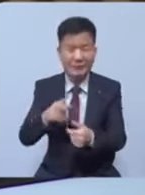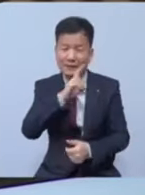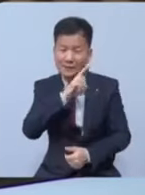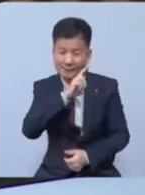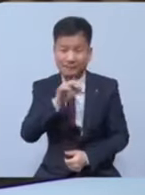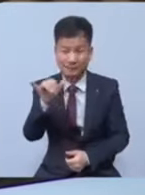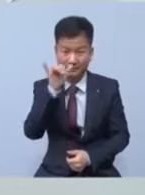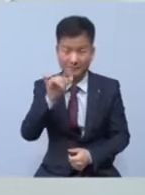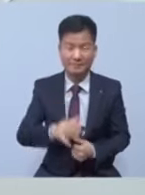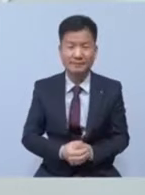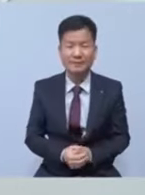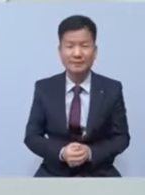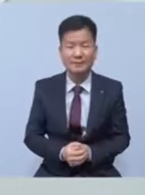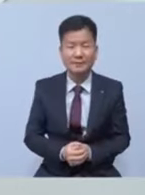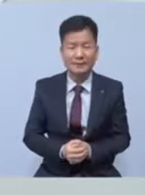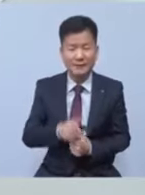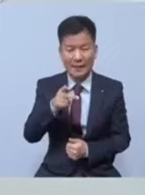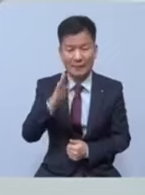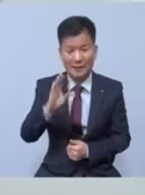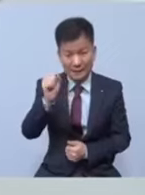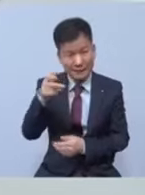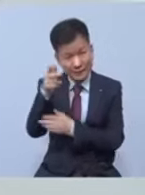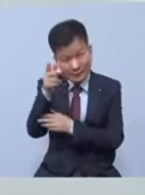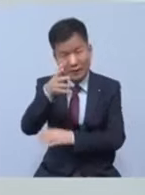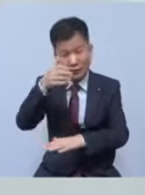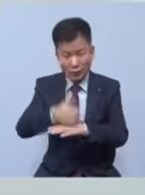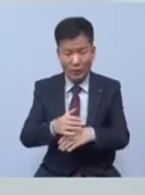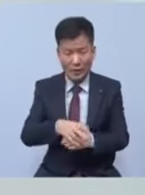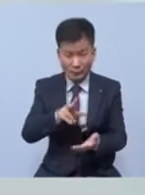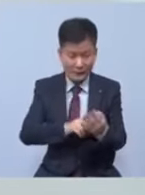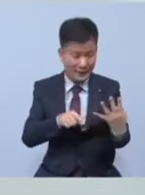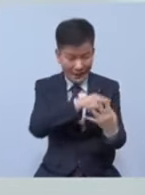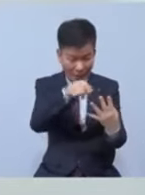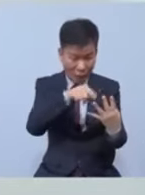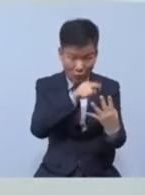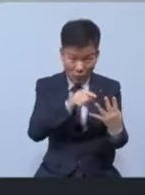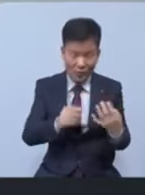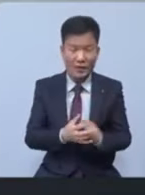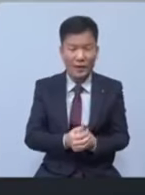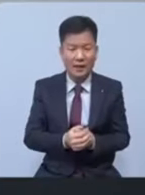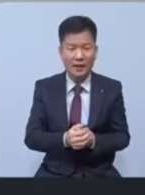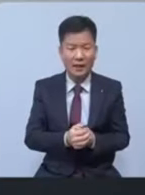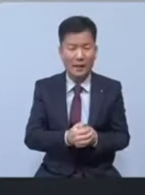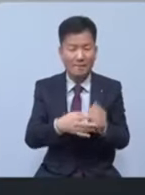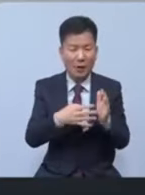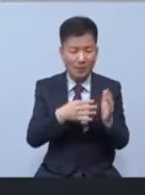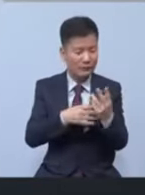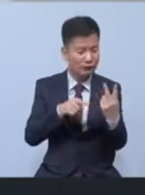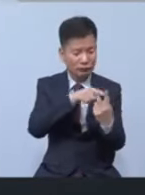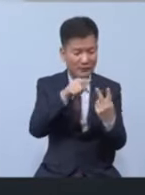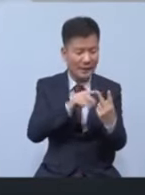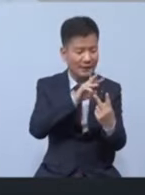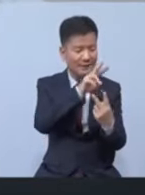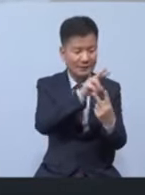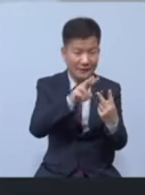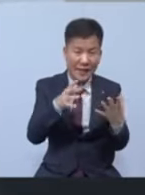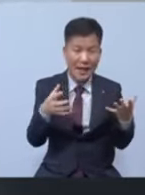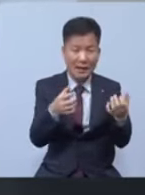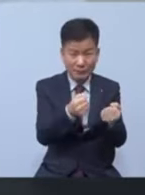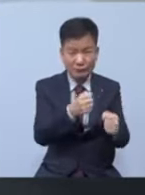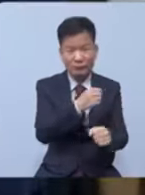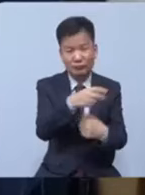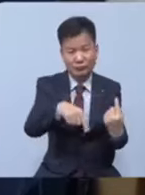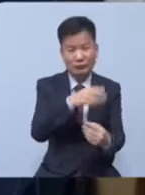의혹입니다 KBS 추제 결과 문제가 된 업체 네곳은 두 개 법인이 운영해 온 것으로